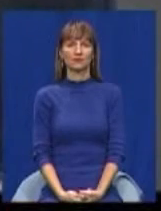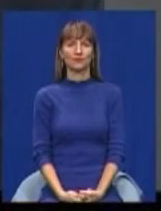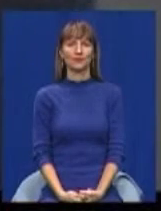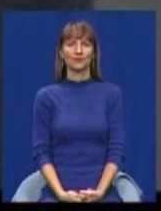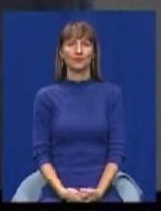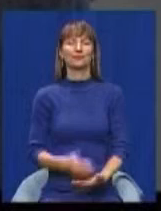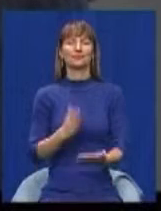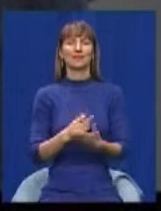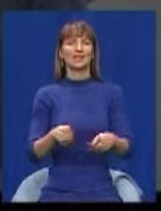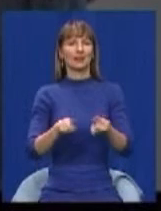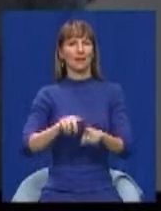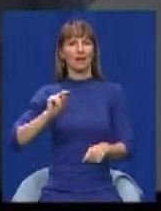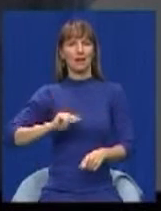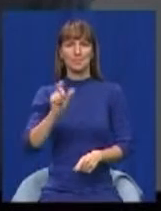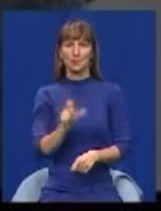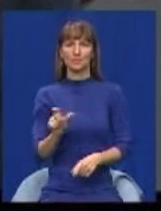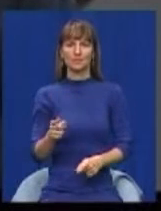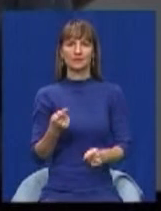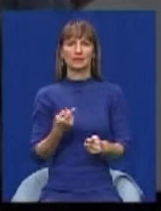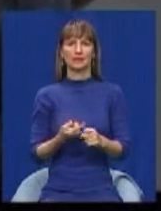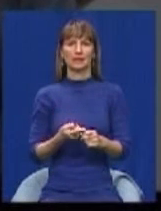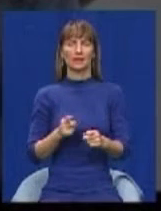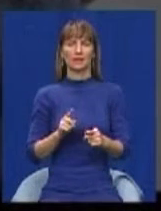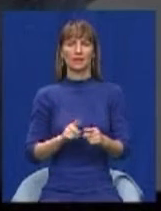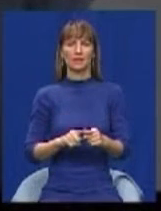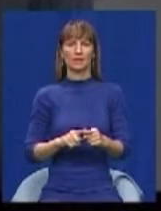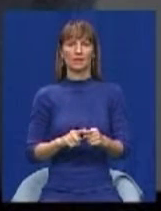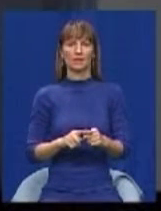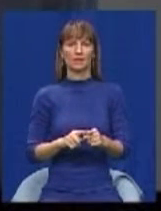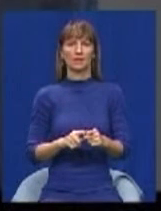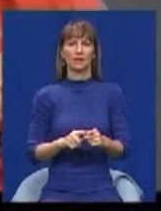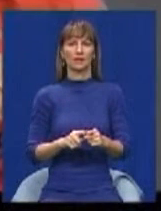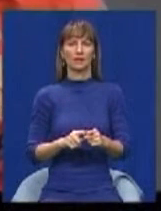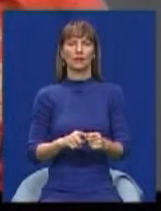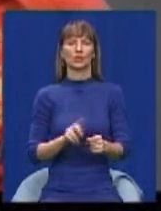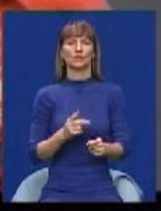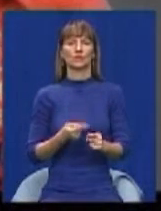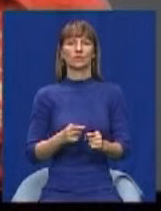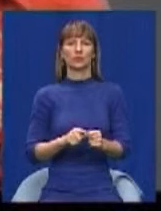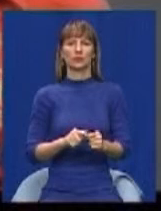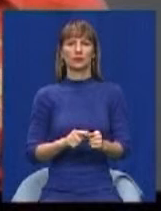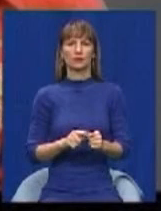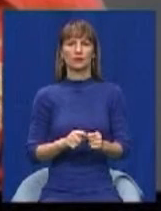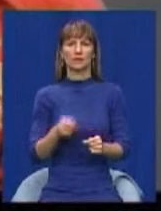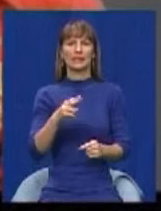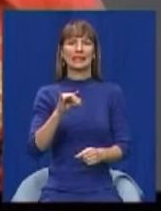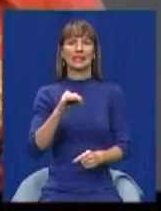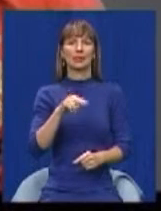Є такі роботники дипломатичної служби. Хто це?